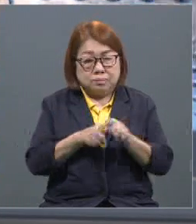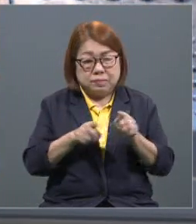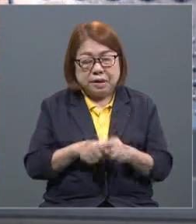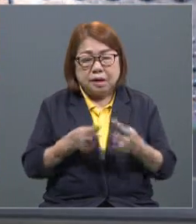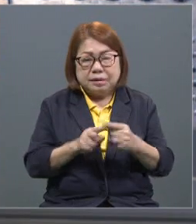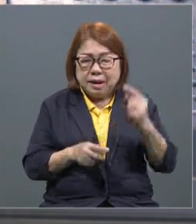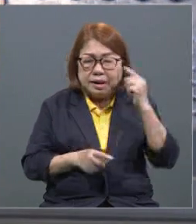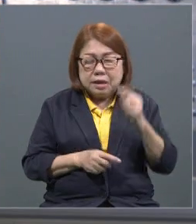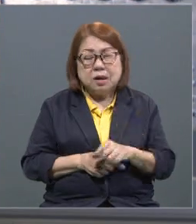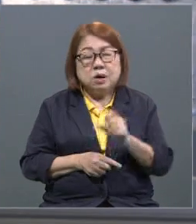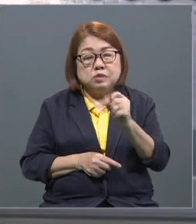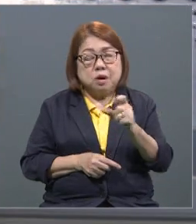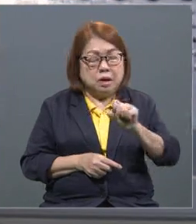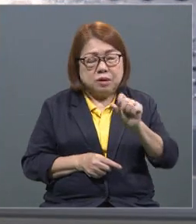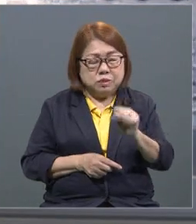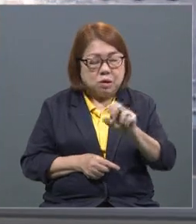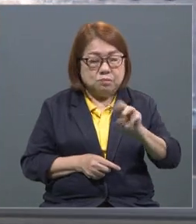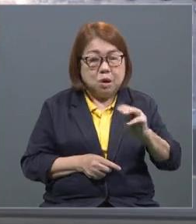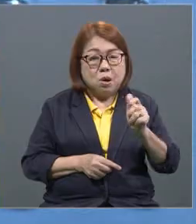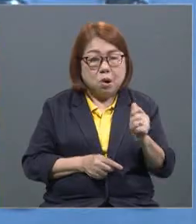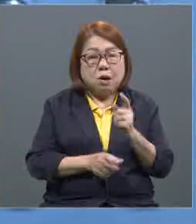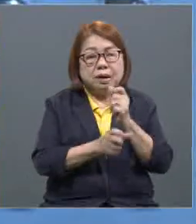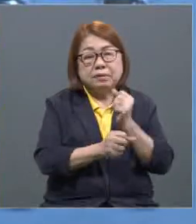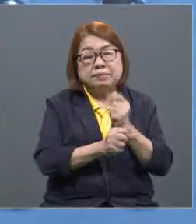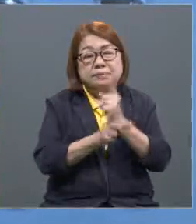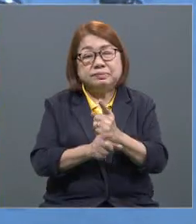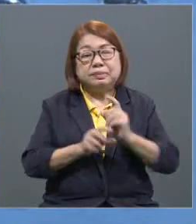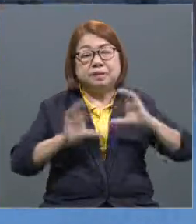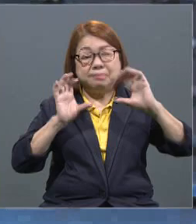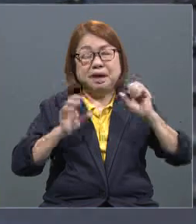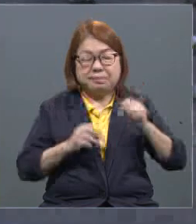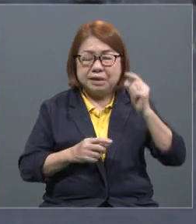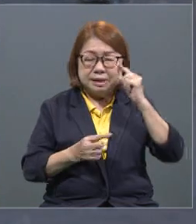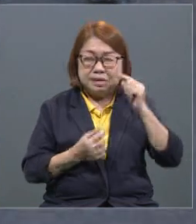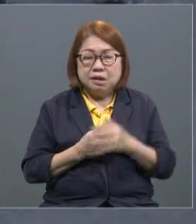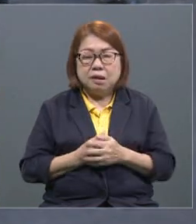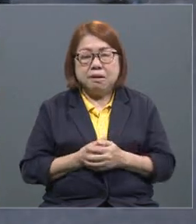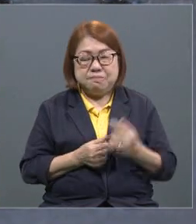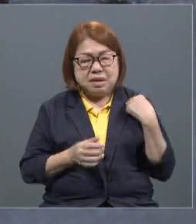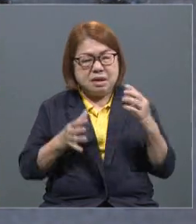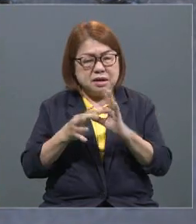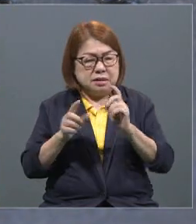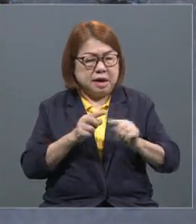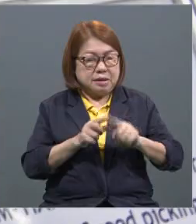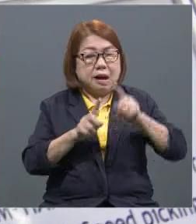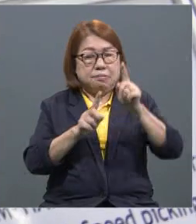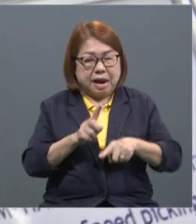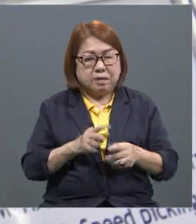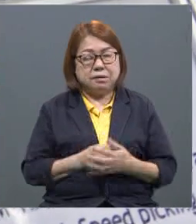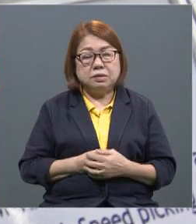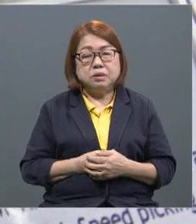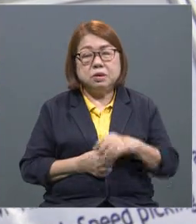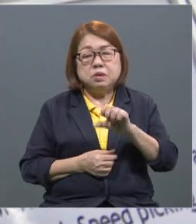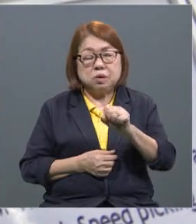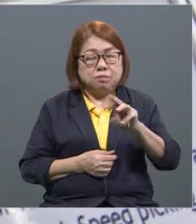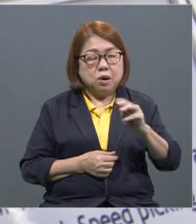มาตรฐานของสมอตามนโยบายควิกวินของของรัฐมนตรีตั้งเป้าเอาไว้ว่าไม่ต่ำกว่า 1,000เรื่องซึ่งทางสมอก็คาดว่า